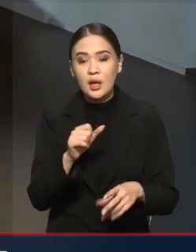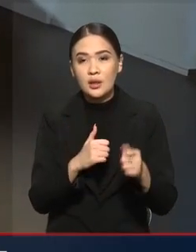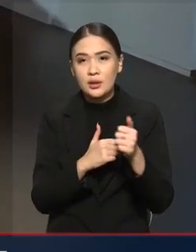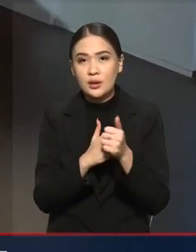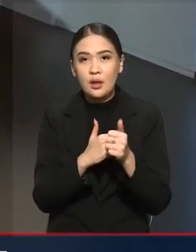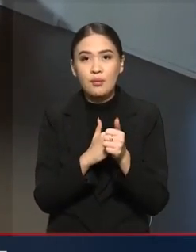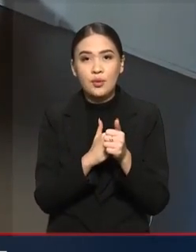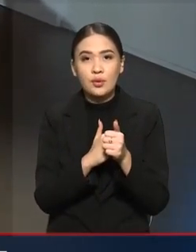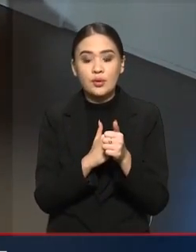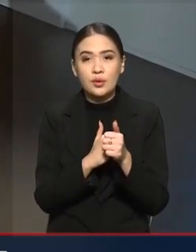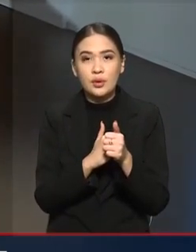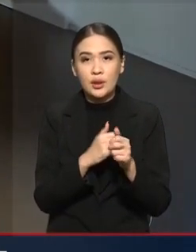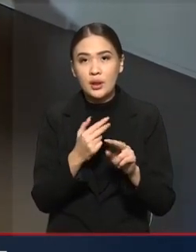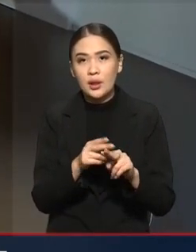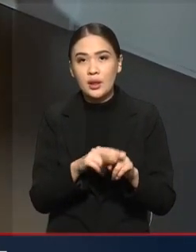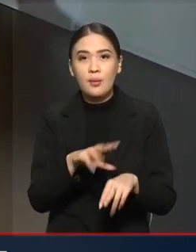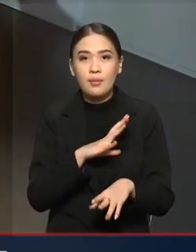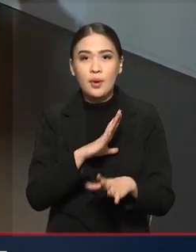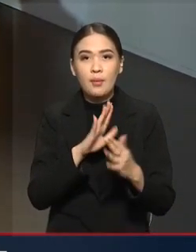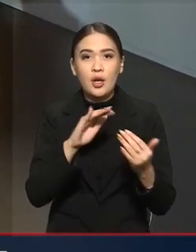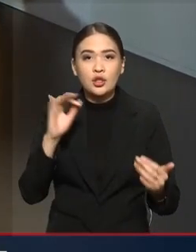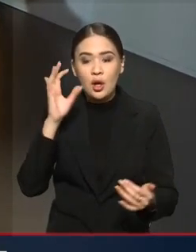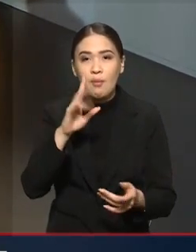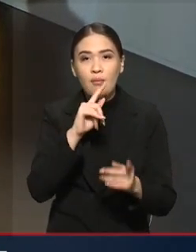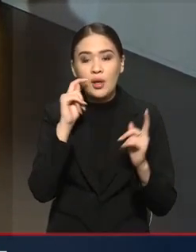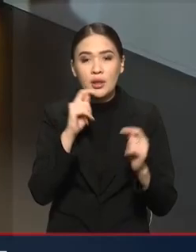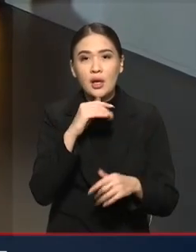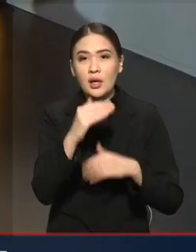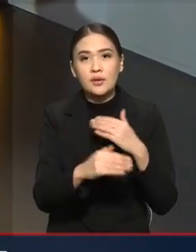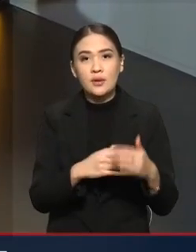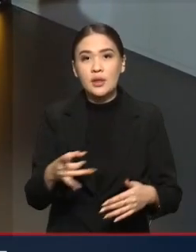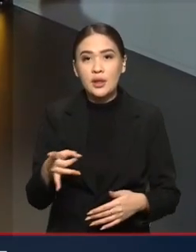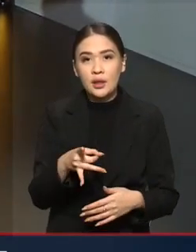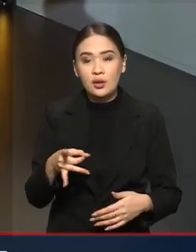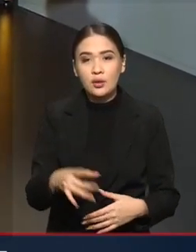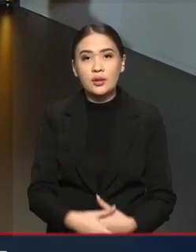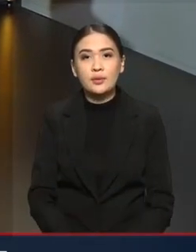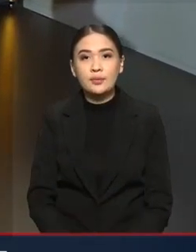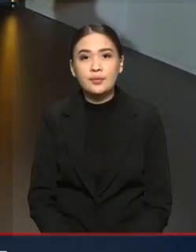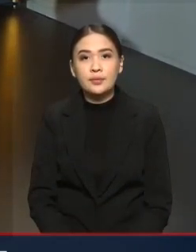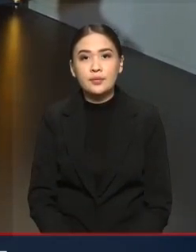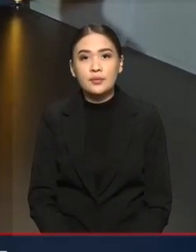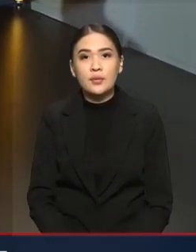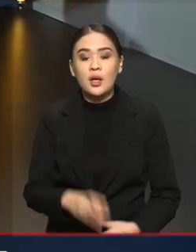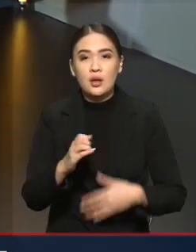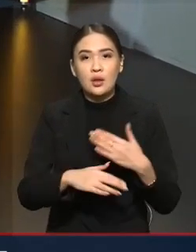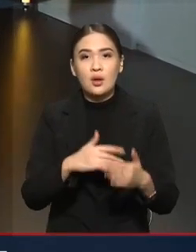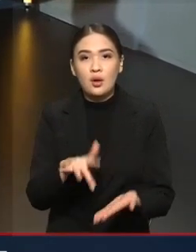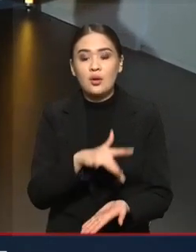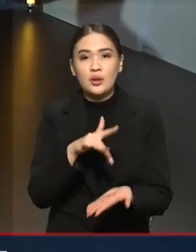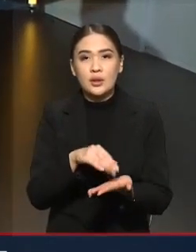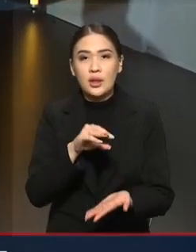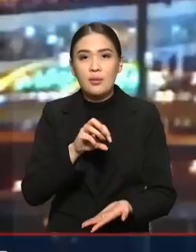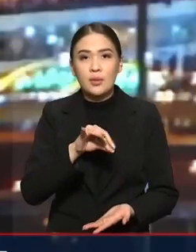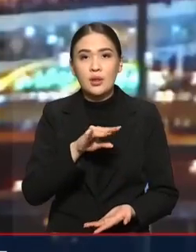собой ну некий прощальный подарок на развитие региона и на развитие города мерта то